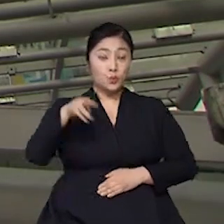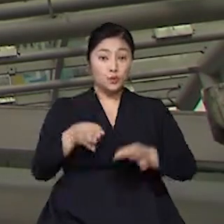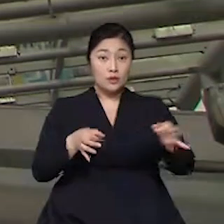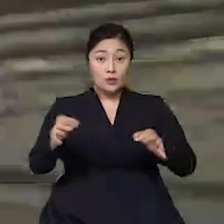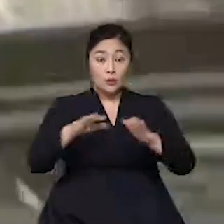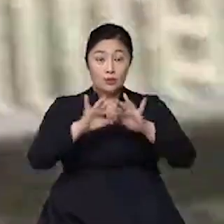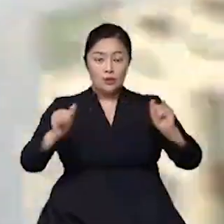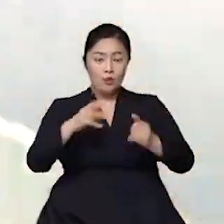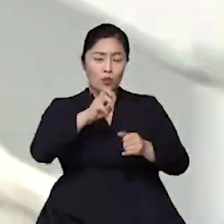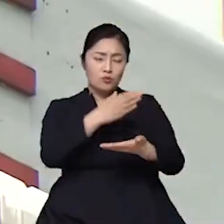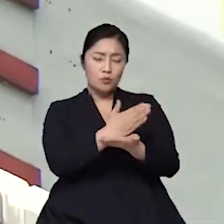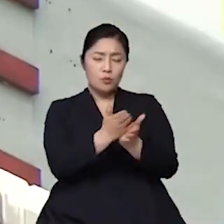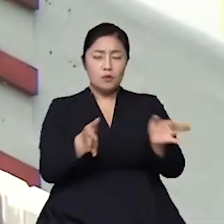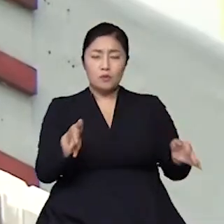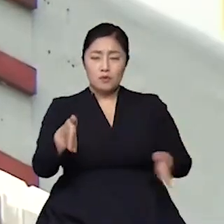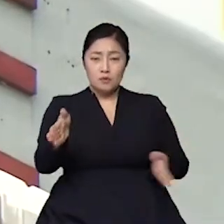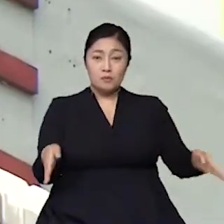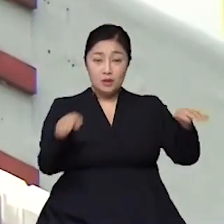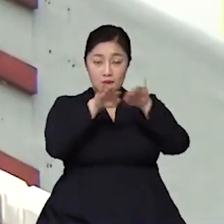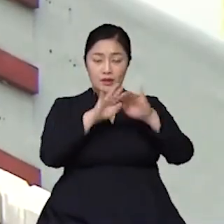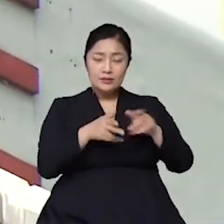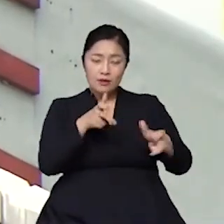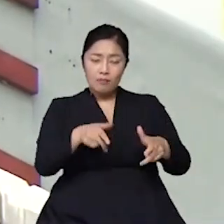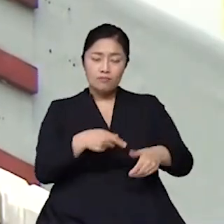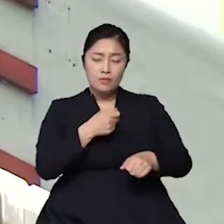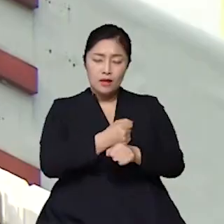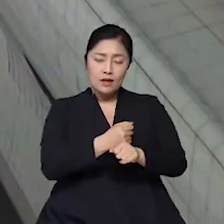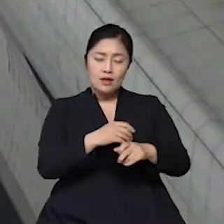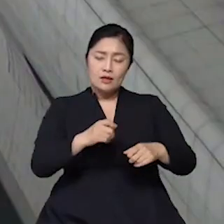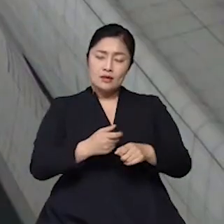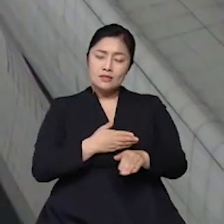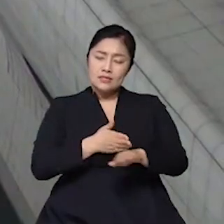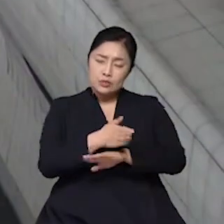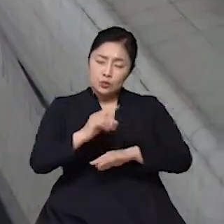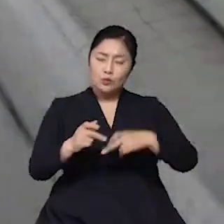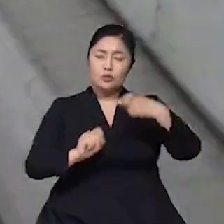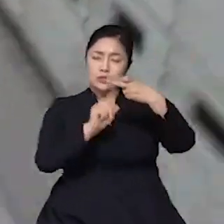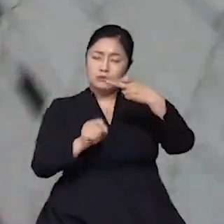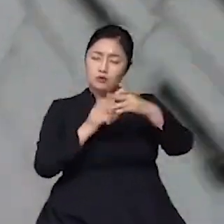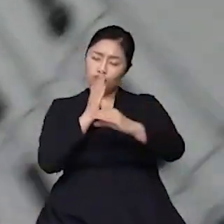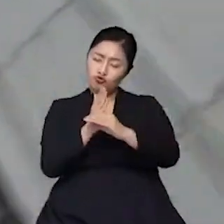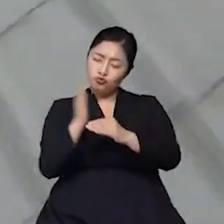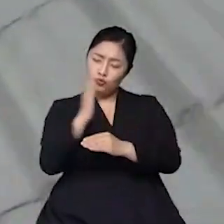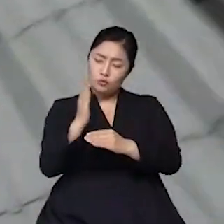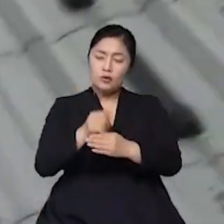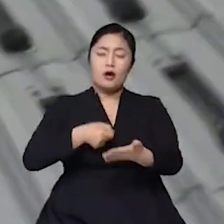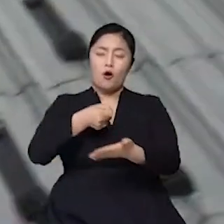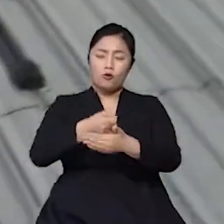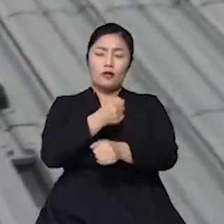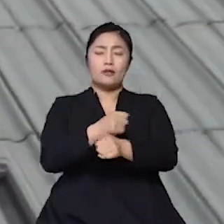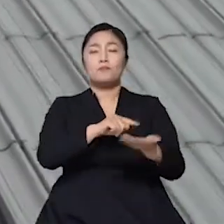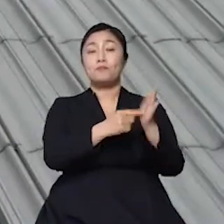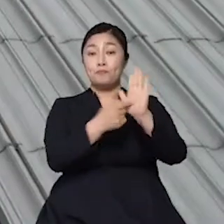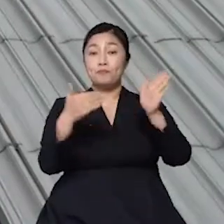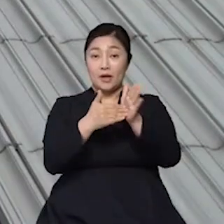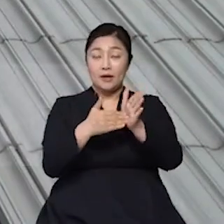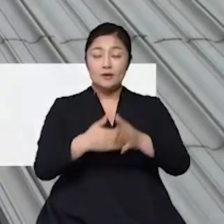롯데쇼핑은 광주 복합쇼핑몰 사업 추진 여부를 늦어도 다음 달 중순까지는 결론짓겠다고